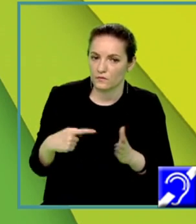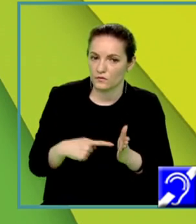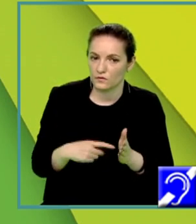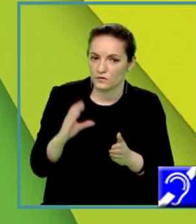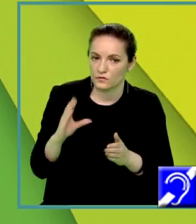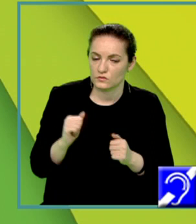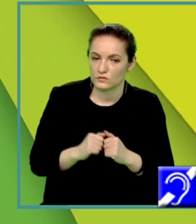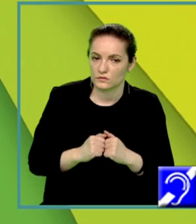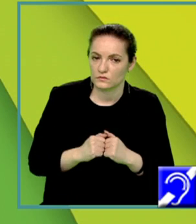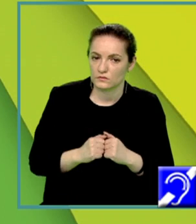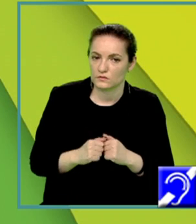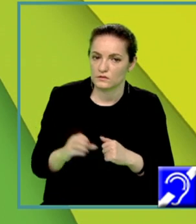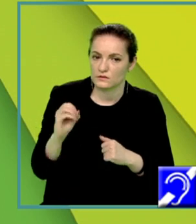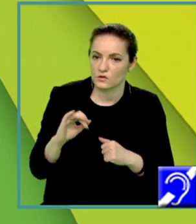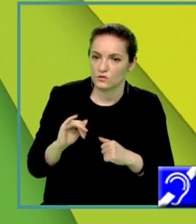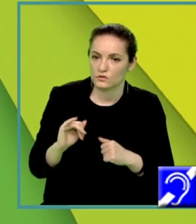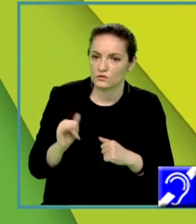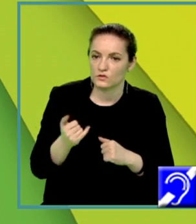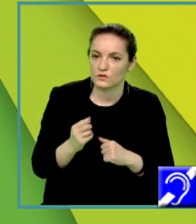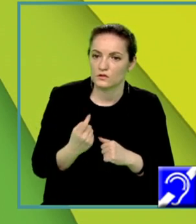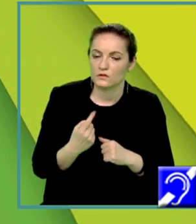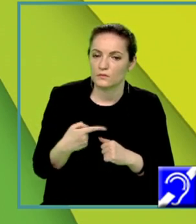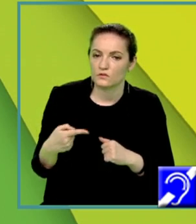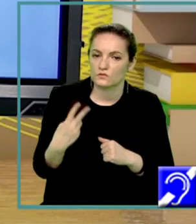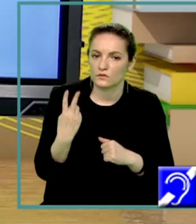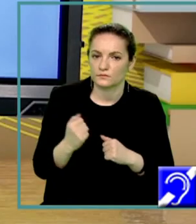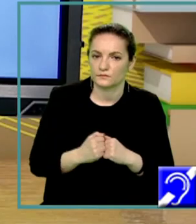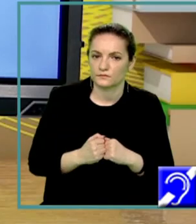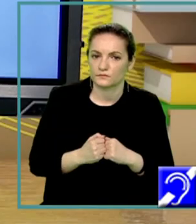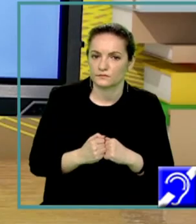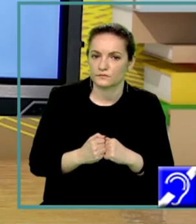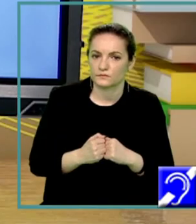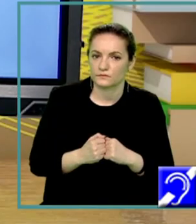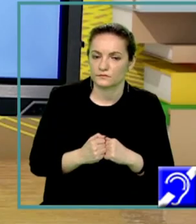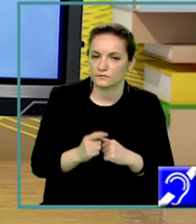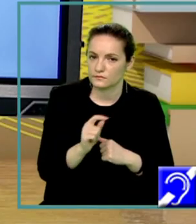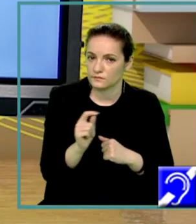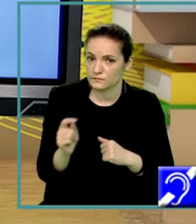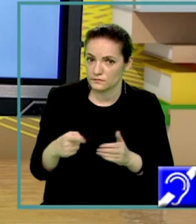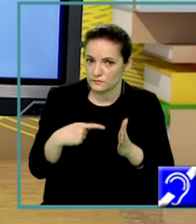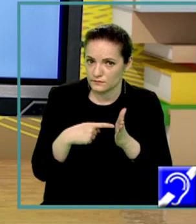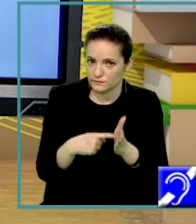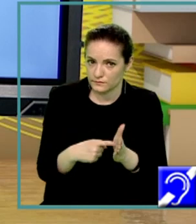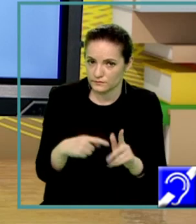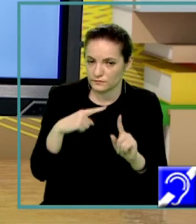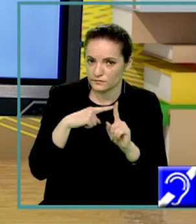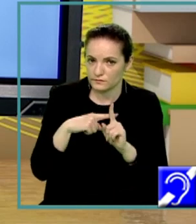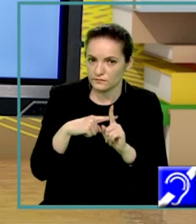C mare de coordonate 0 și minus 2. Vom reprezenta acum